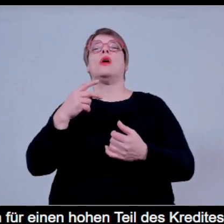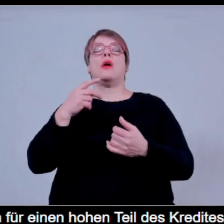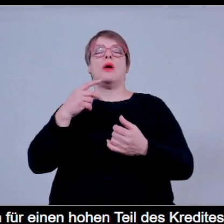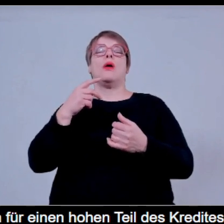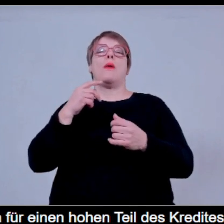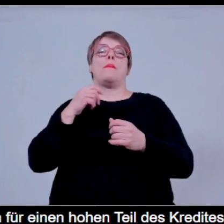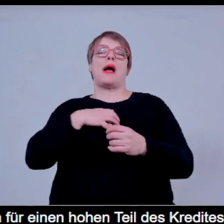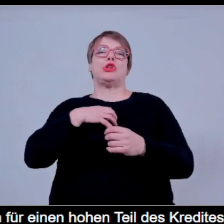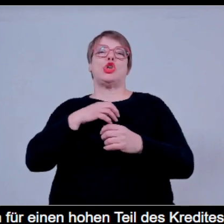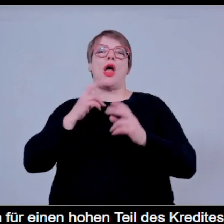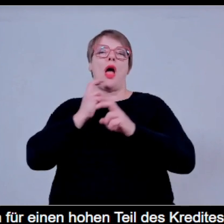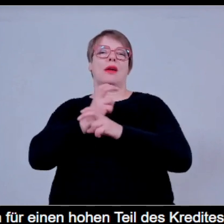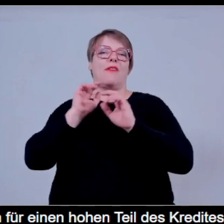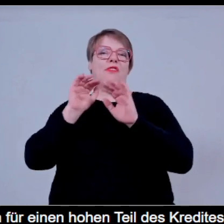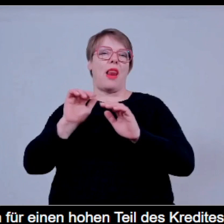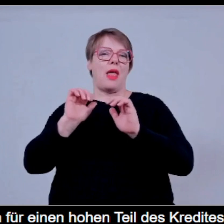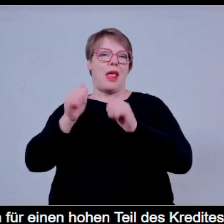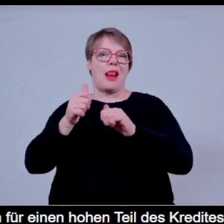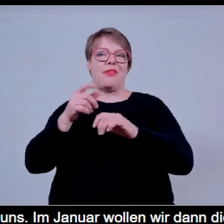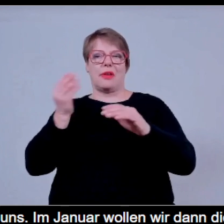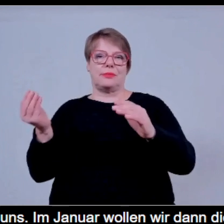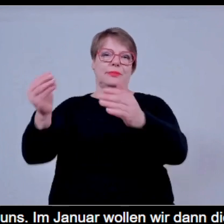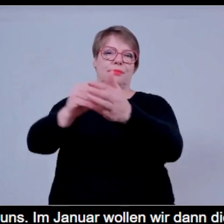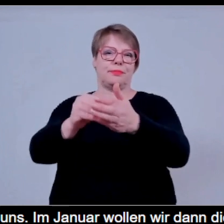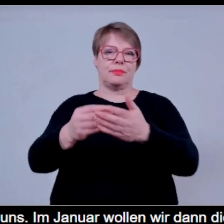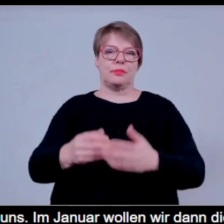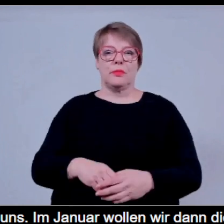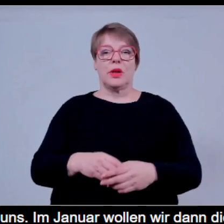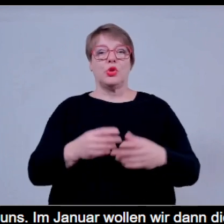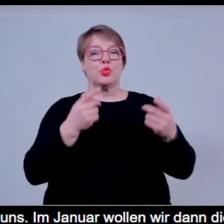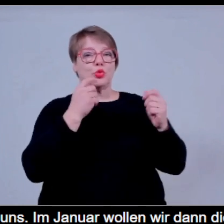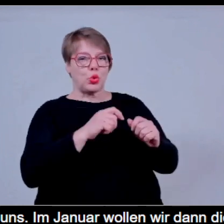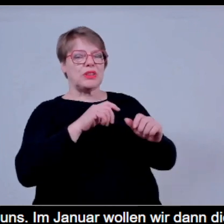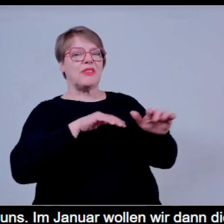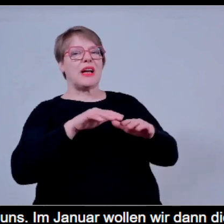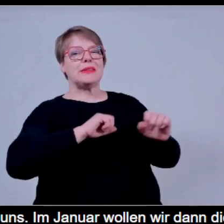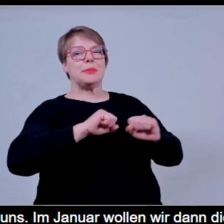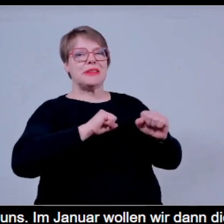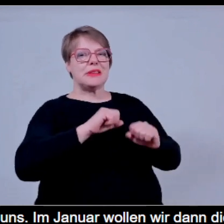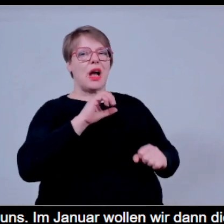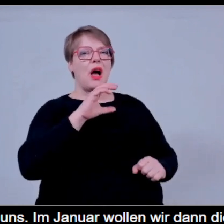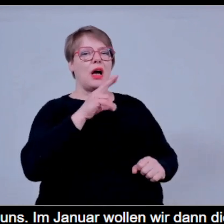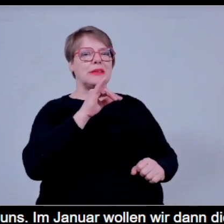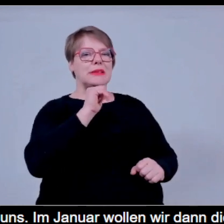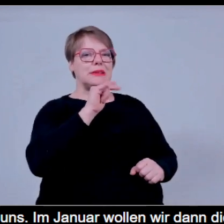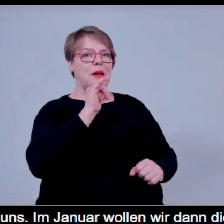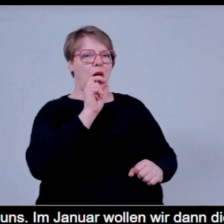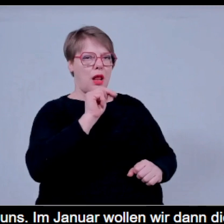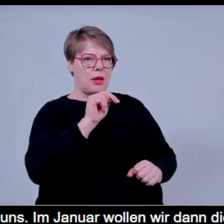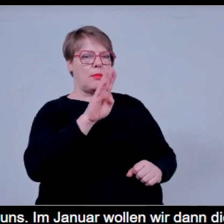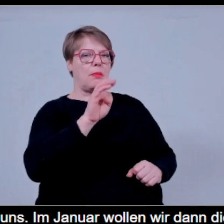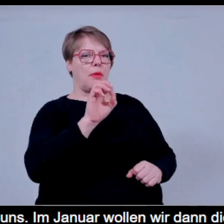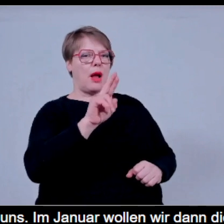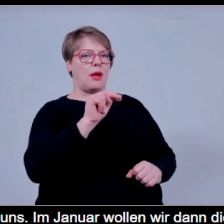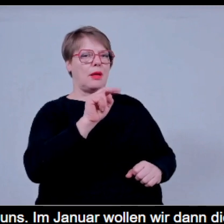ich auch beginnen möchte. Da ist zum einen das Thema 365-Euro-Ticket für Schülerinnen und Schüler und Auszubildende. Seit